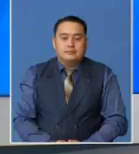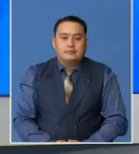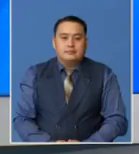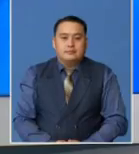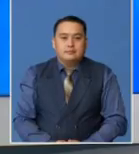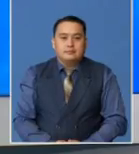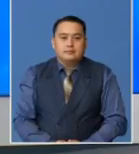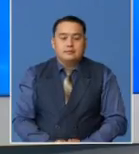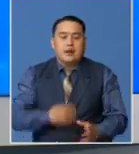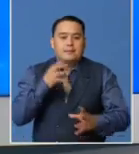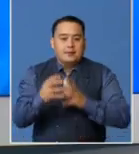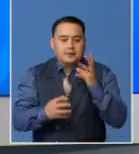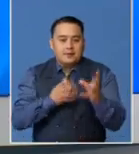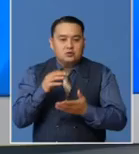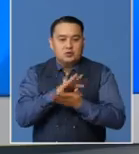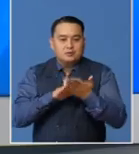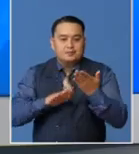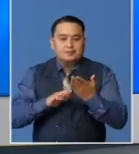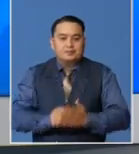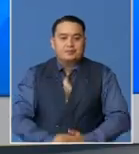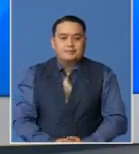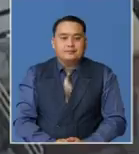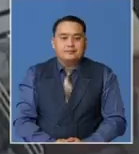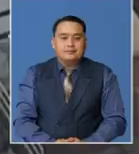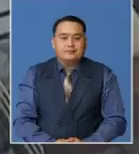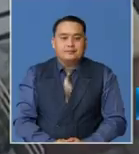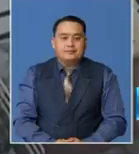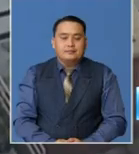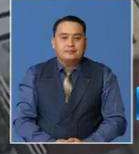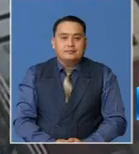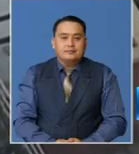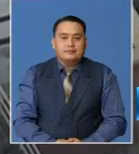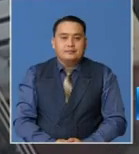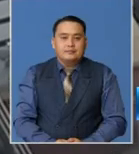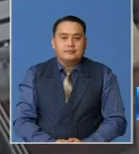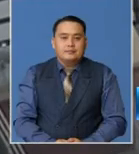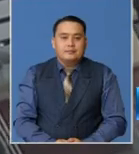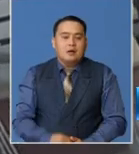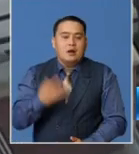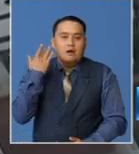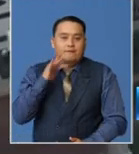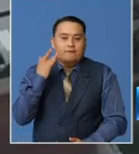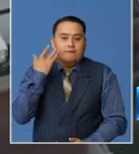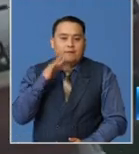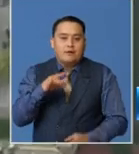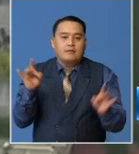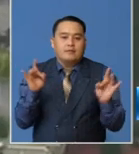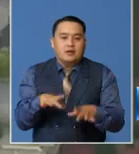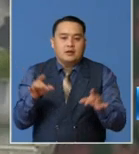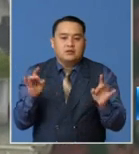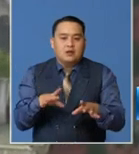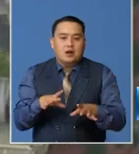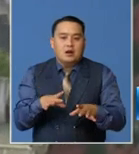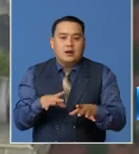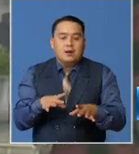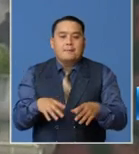продолжаем выпуск событиями в мире в ресторане роберта де ниро в нью-йорке обнаружен